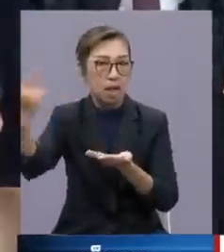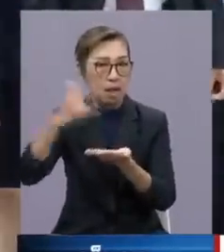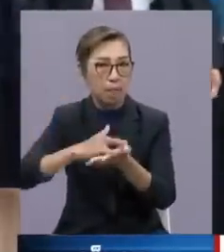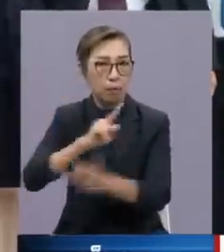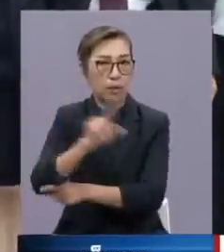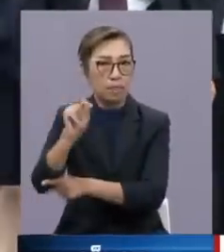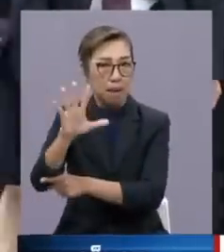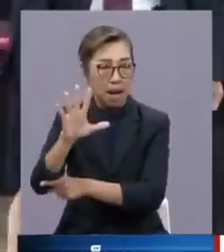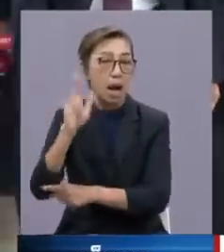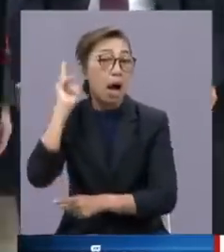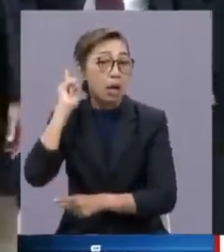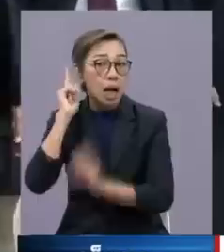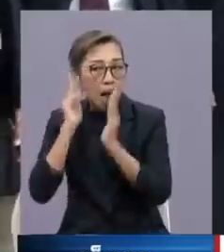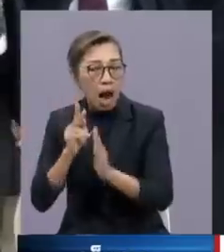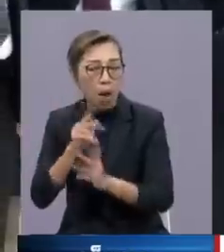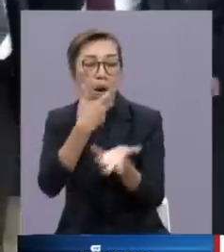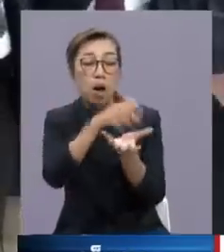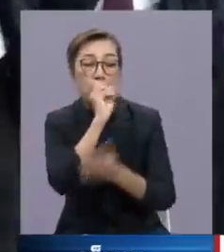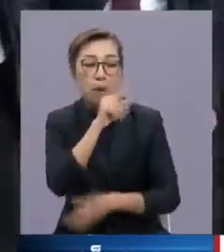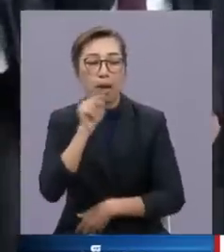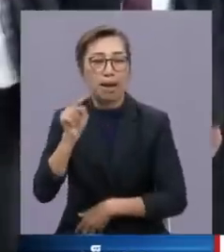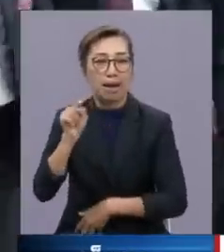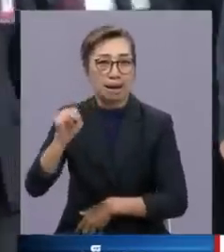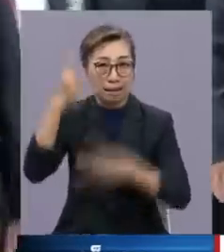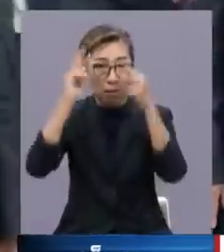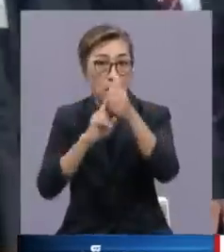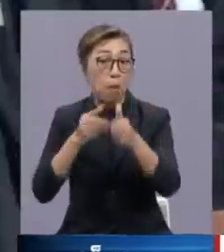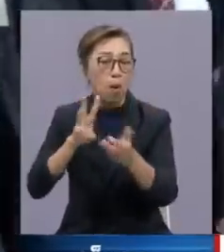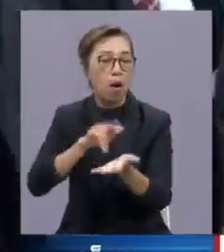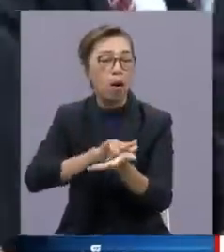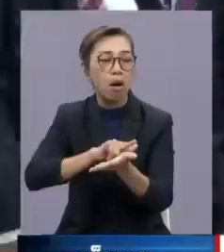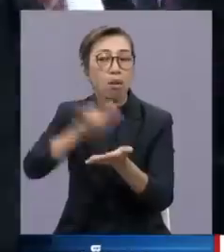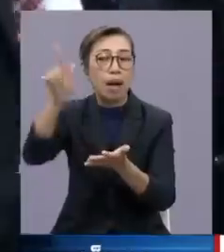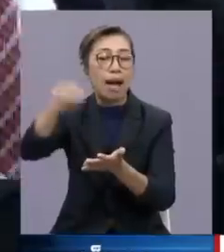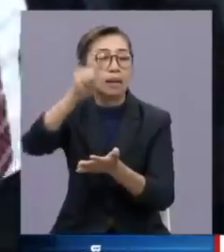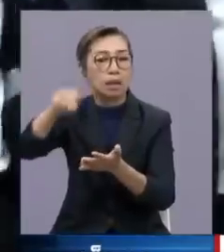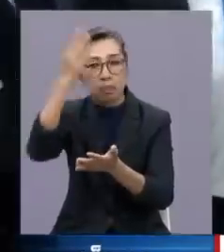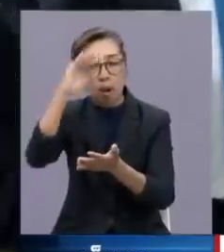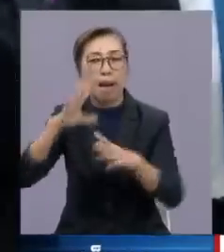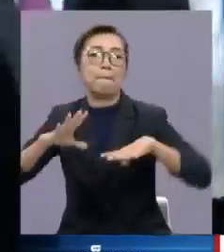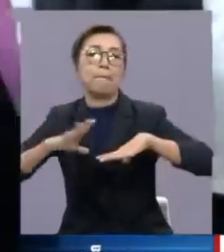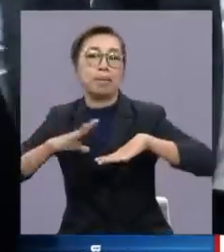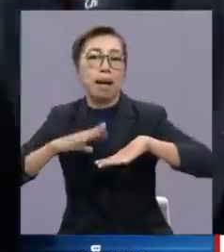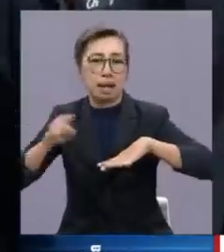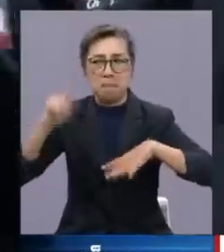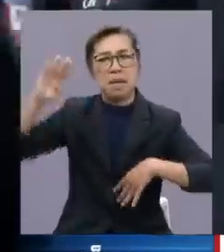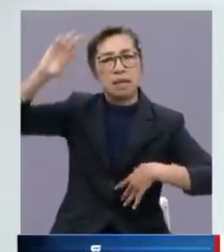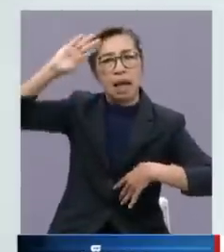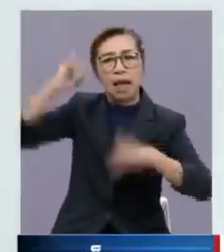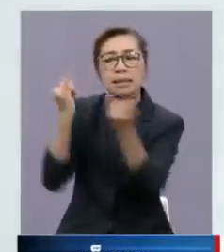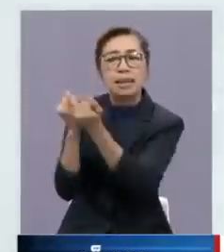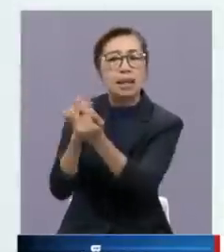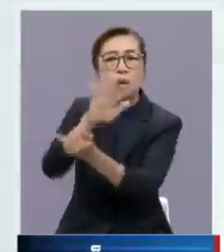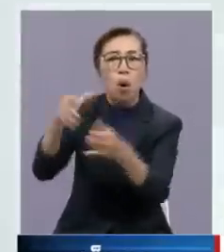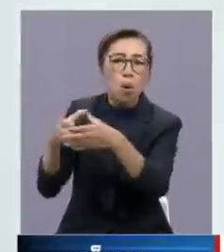าวแบบใกล้ชิดให้ข้อมูลว่าพลเอกประวิตรเดินทางไปพักผ่อนส่วนตัวกับอดีตนายทหารที่ใกล้ชิดไม่กี่ค